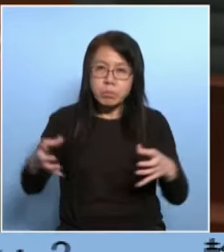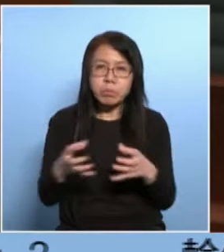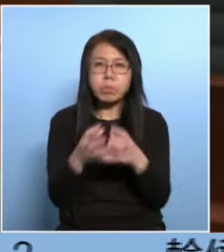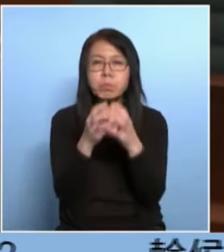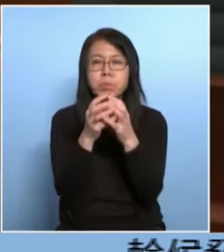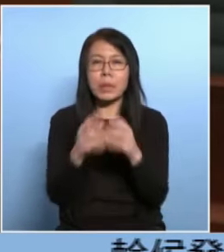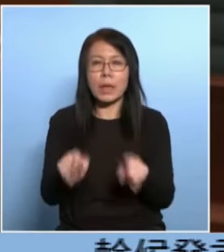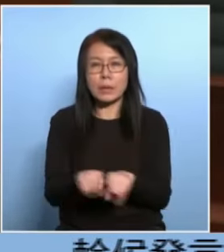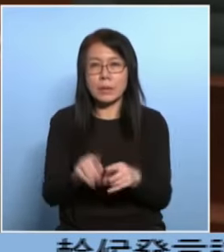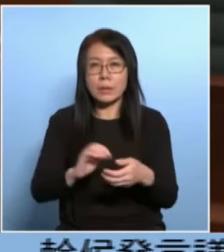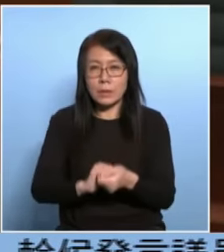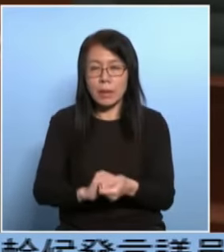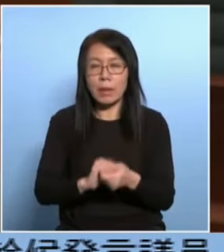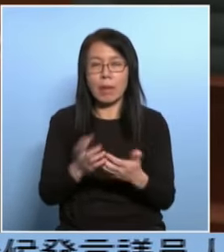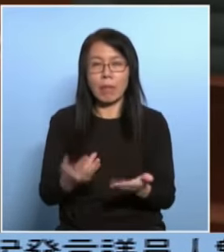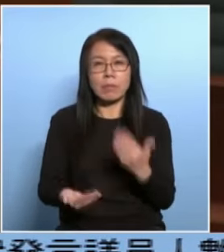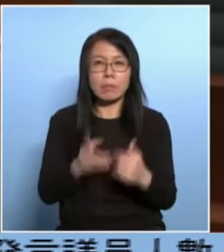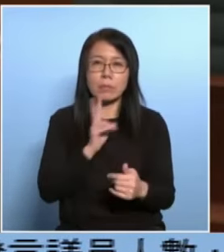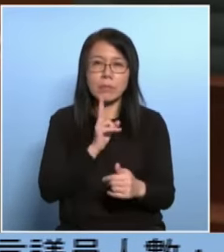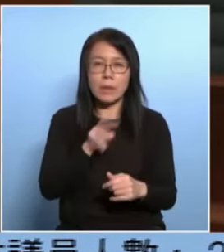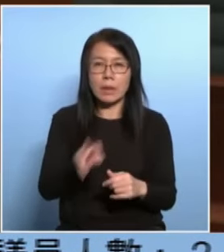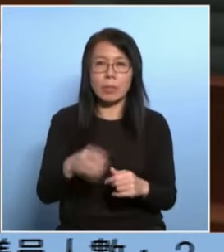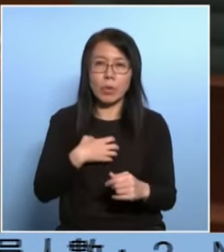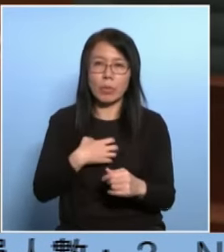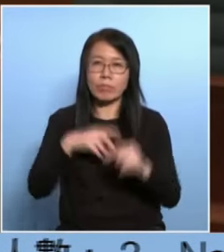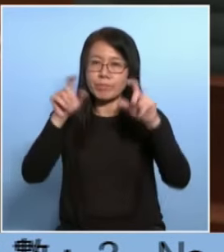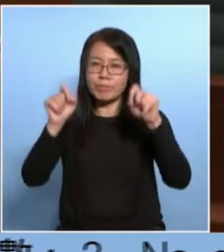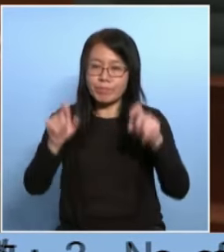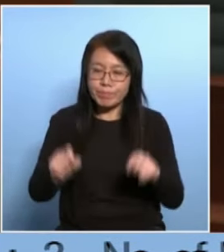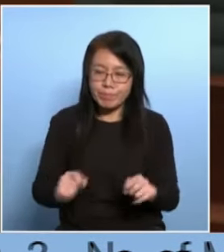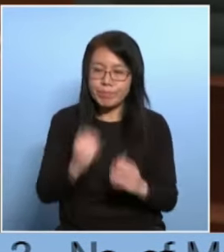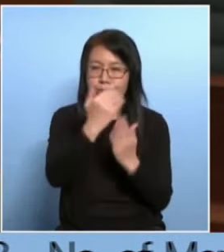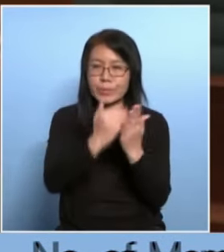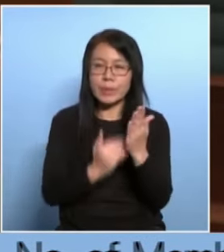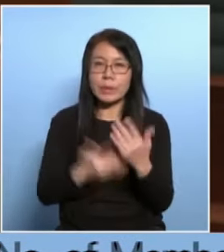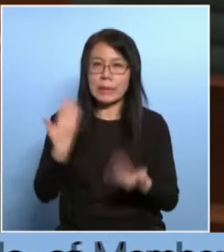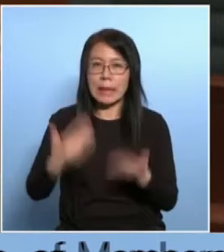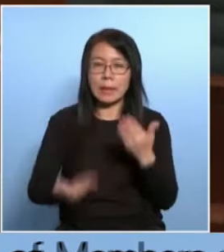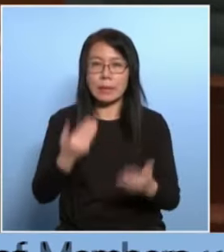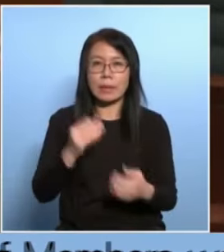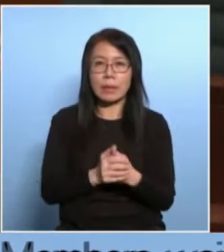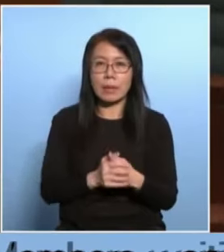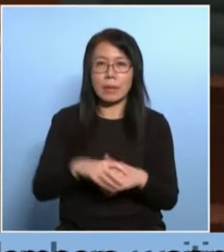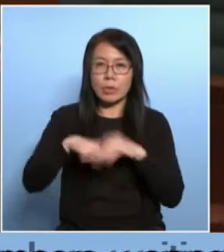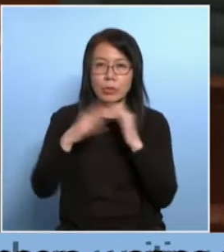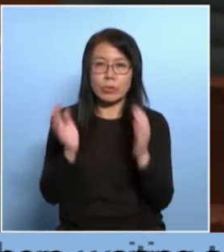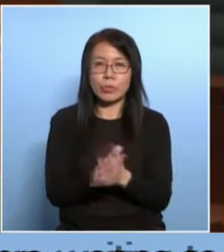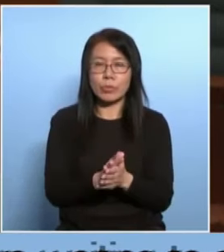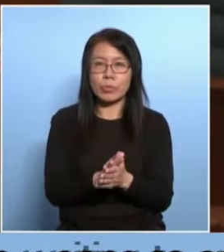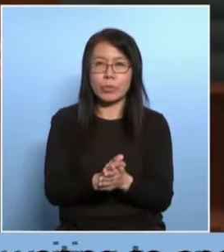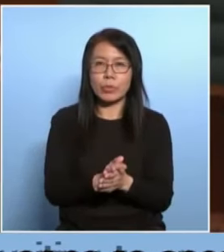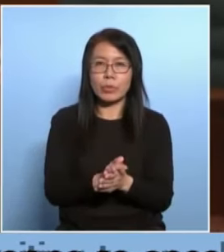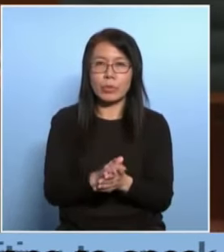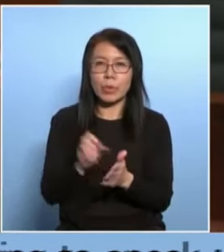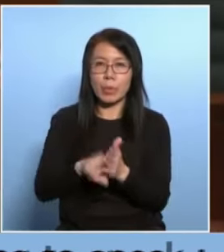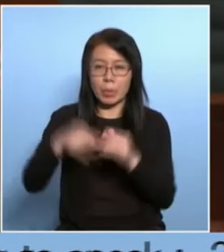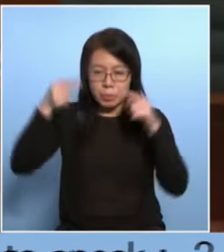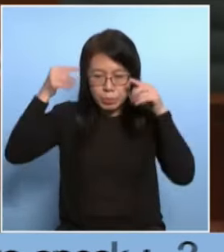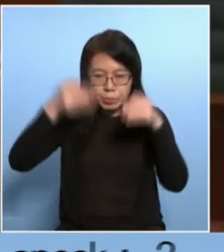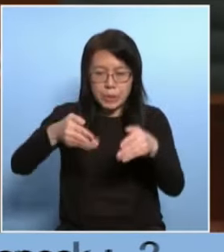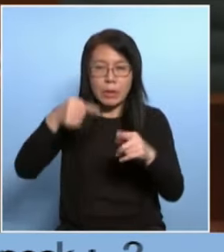用，表面上是講道理，但是完全是失去了那個焦